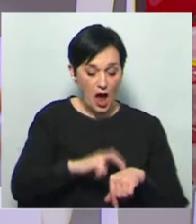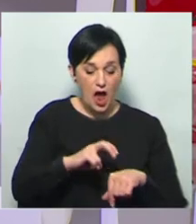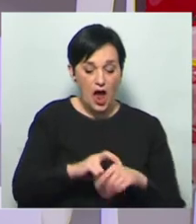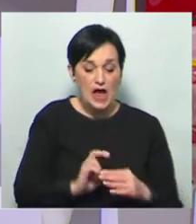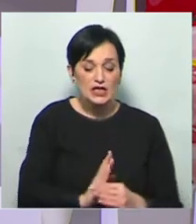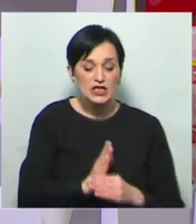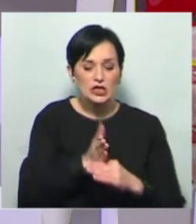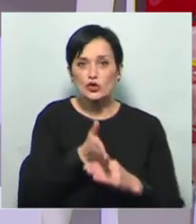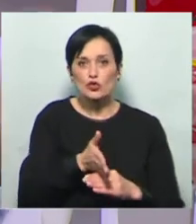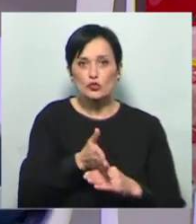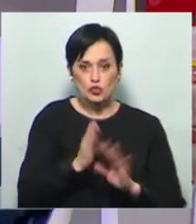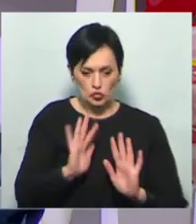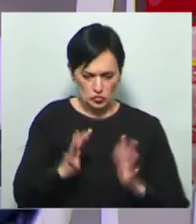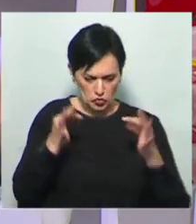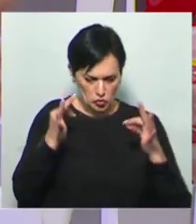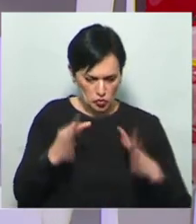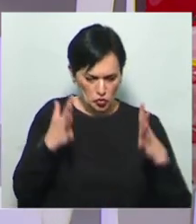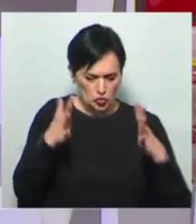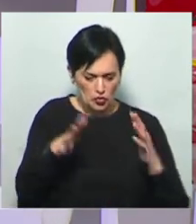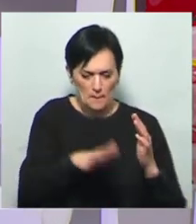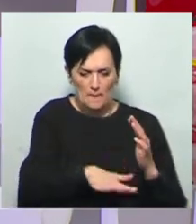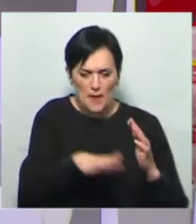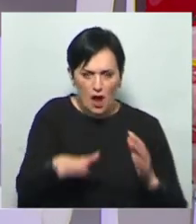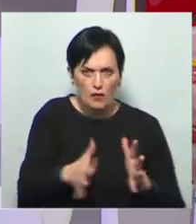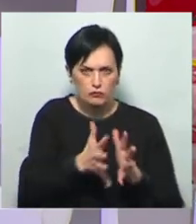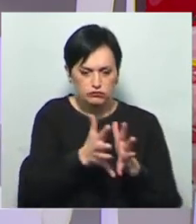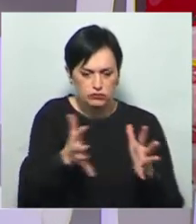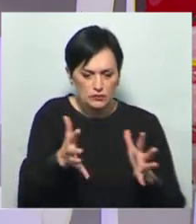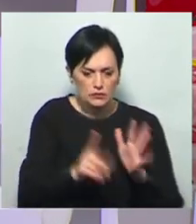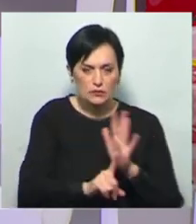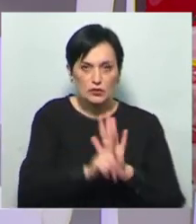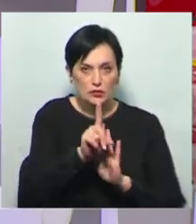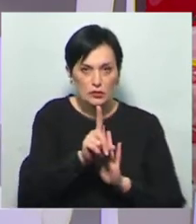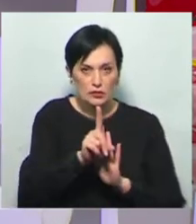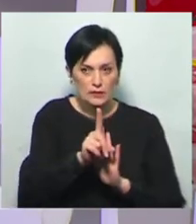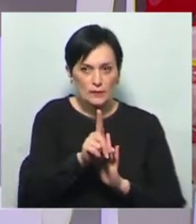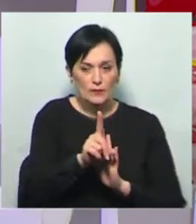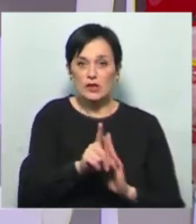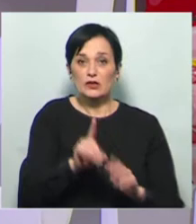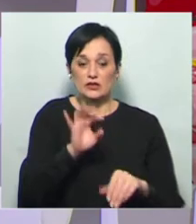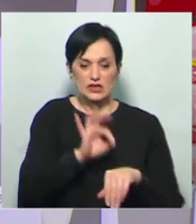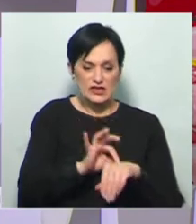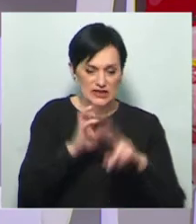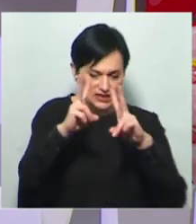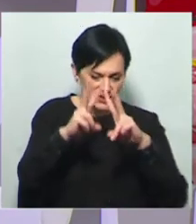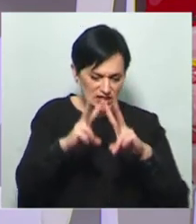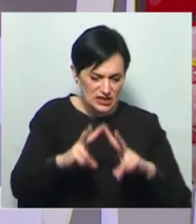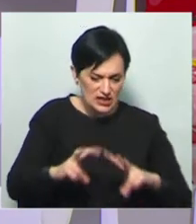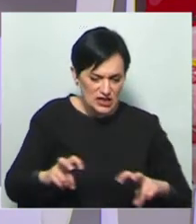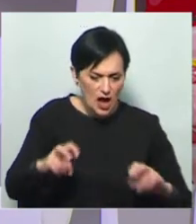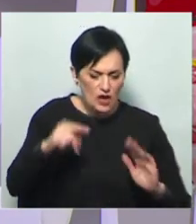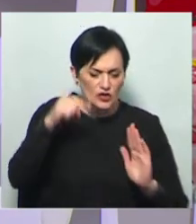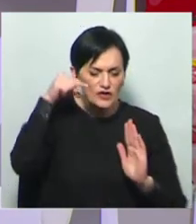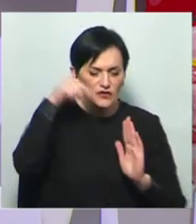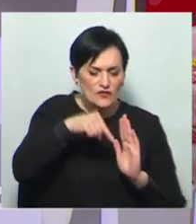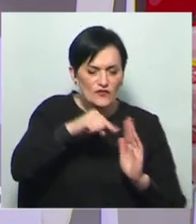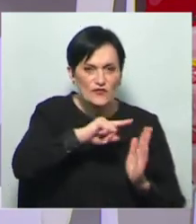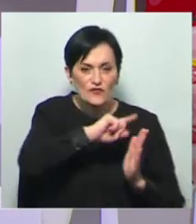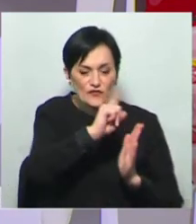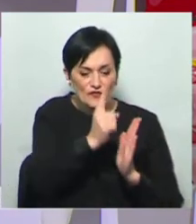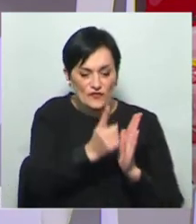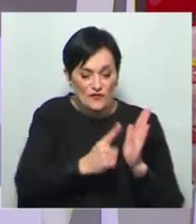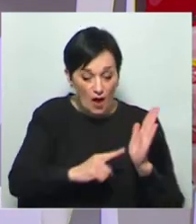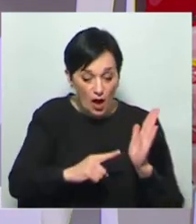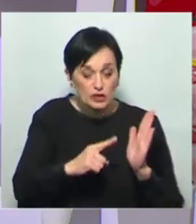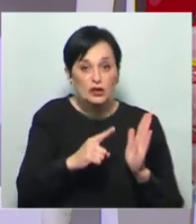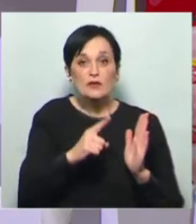რომ და უწევ განვითარება და კიდური შეუშუპ და მოხდა დიაგნოსტირება ღმავენების თრომბოზით, მაგრამ პირველად ბიძაც